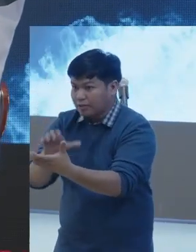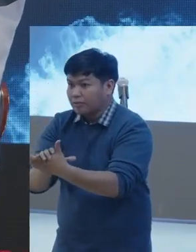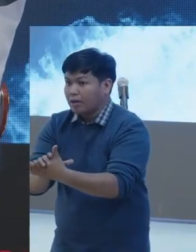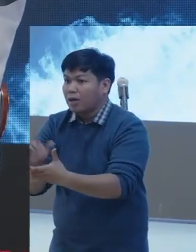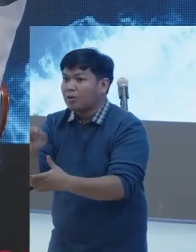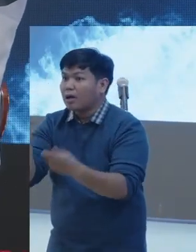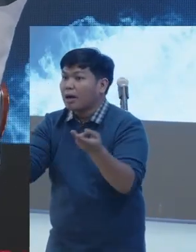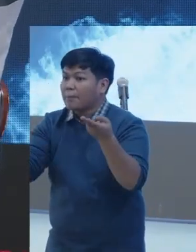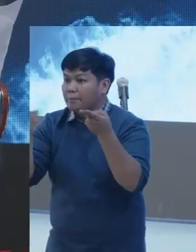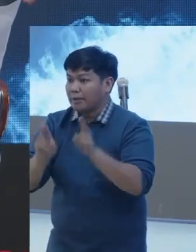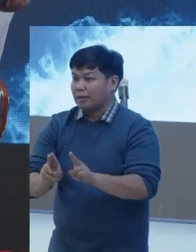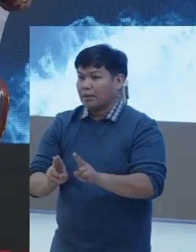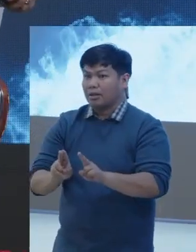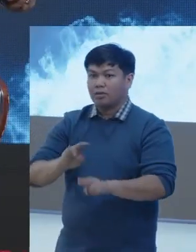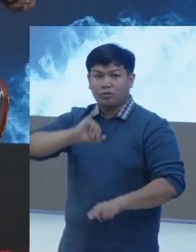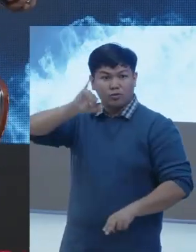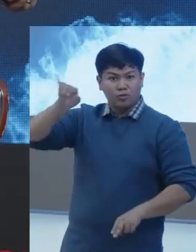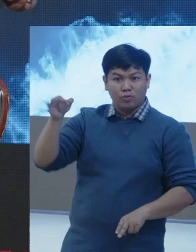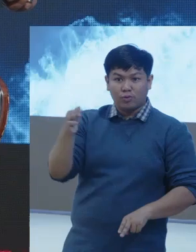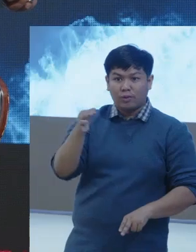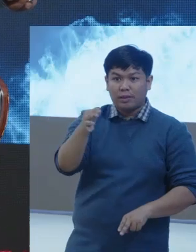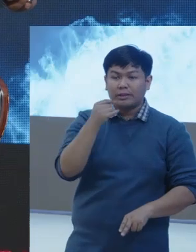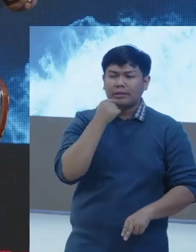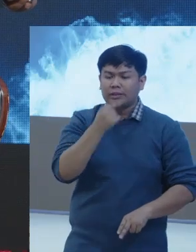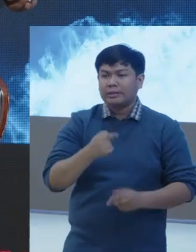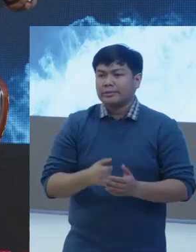Ano ang pahayag ni Jonah? Nasa verse 4.